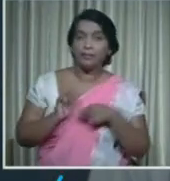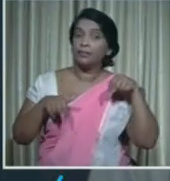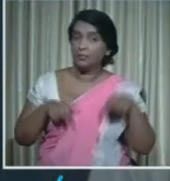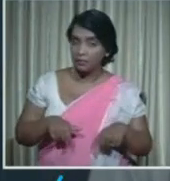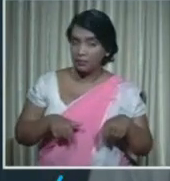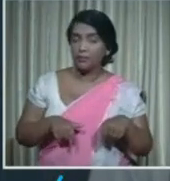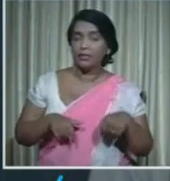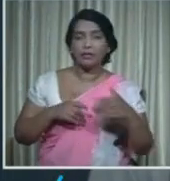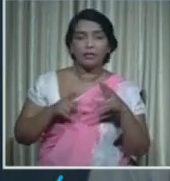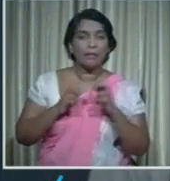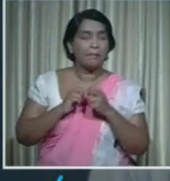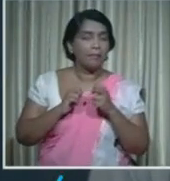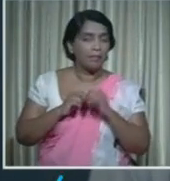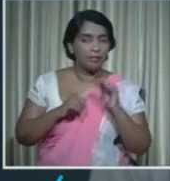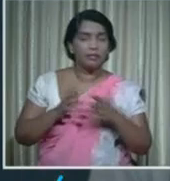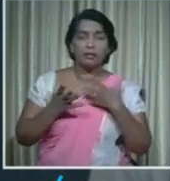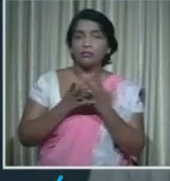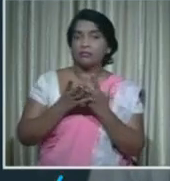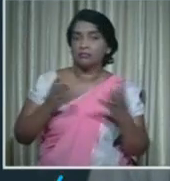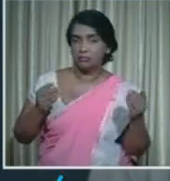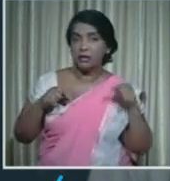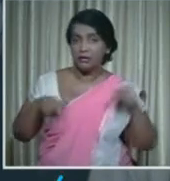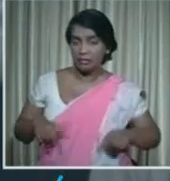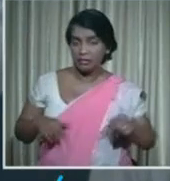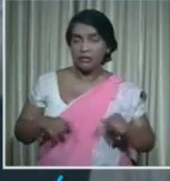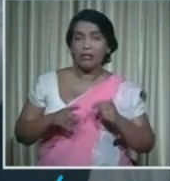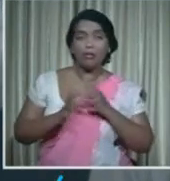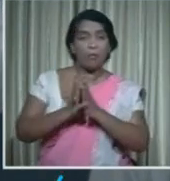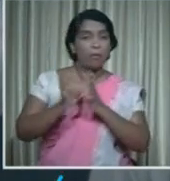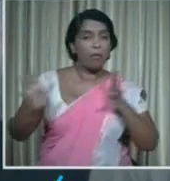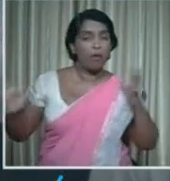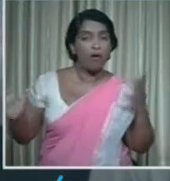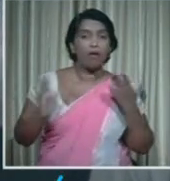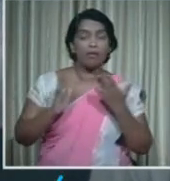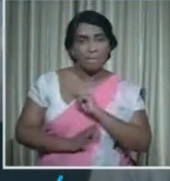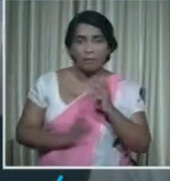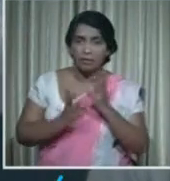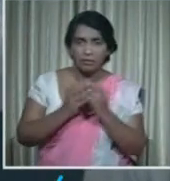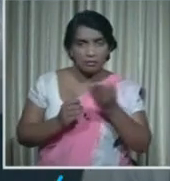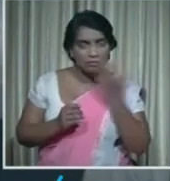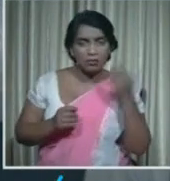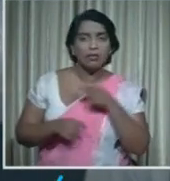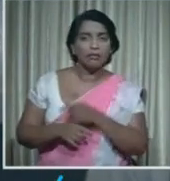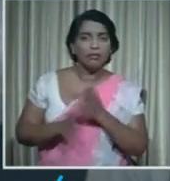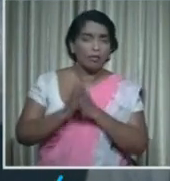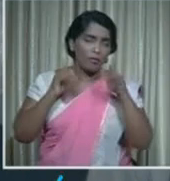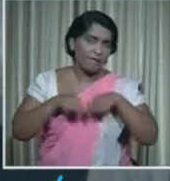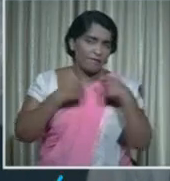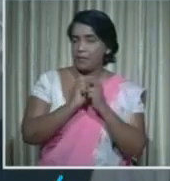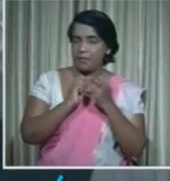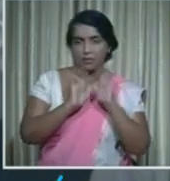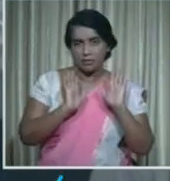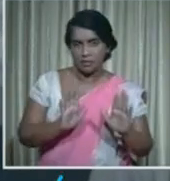කියලා. උද්ගතලා පවන තත්ත්වය සමනය වෙන්නේ කියලා. ඒ කියන්නේ මේ රටේ තියෙන පොලින් ප්‍රශ්නයට පිළිත් කියලා හරියයිද ගරු කතා නායකතුමා? මේ මේක ලොකු වියදමක් ගරු නියෝජ්‍ය